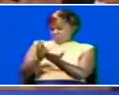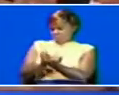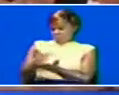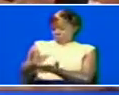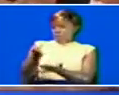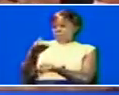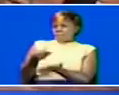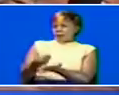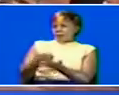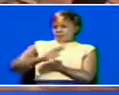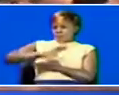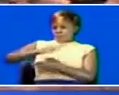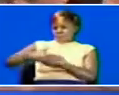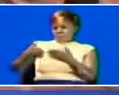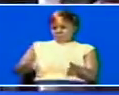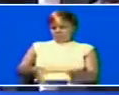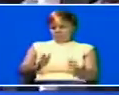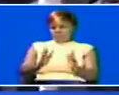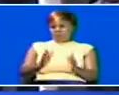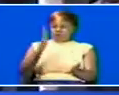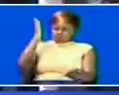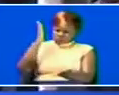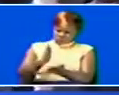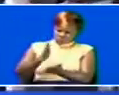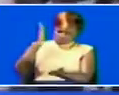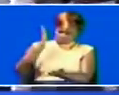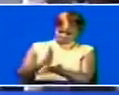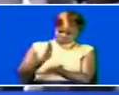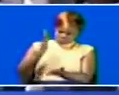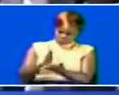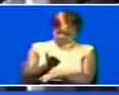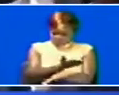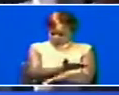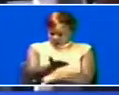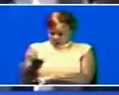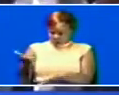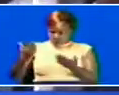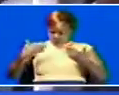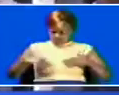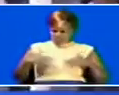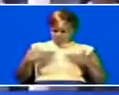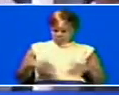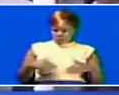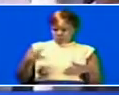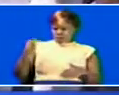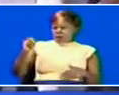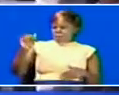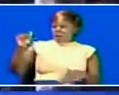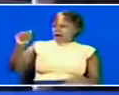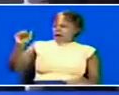ya fedha ya kuikarabati barabara hiyo. Kwa hakika nyinyi hawa watu wa Mashuru sub